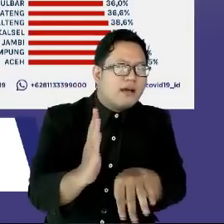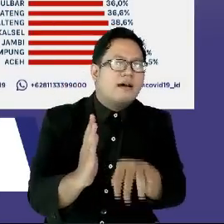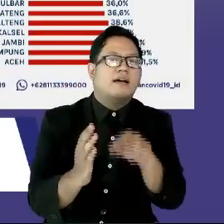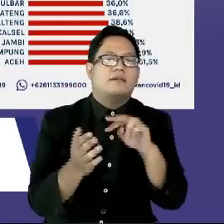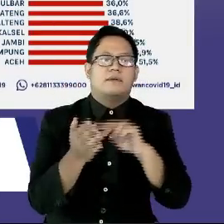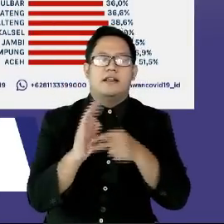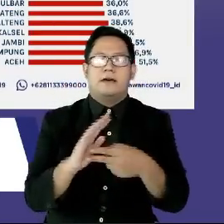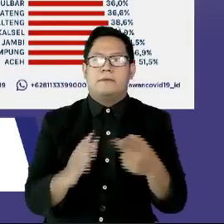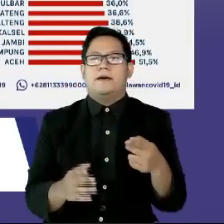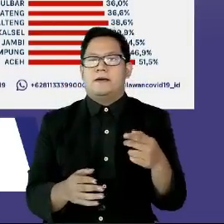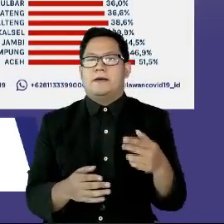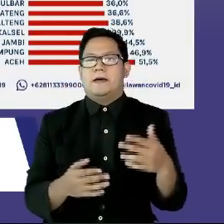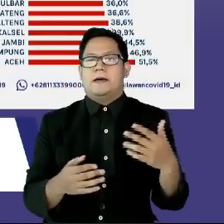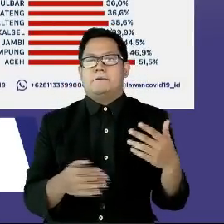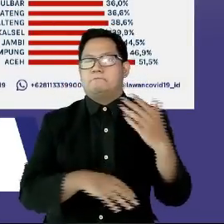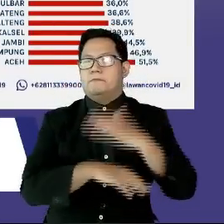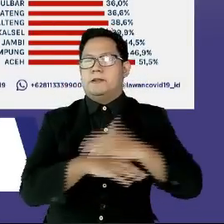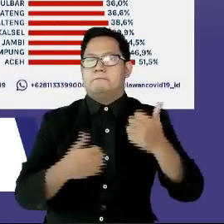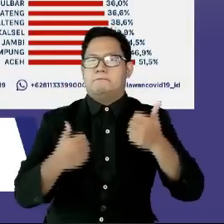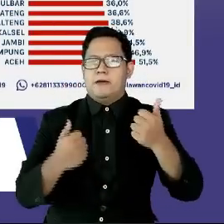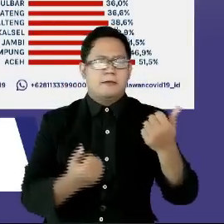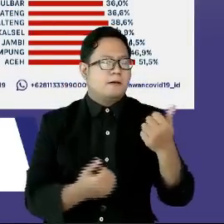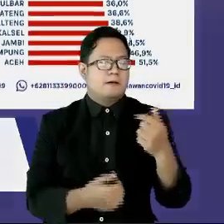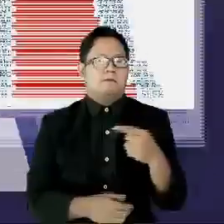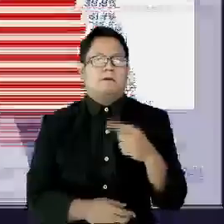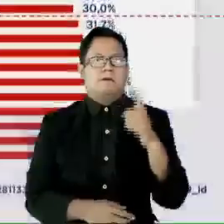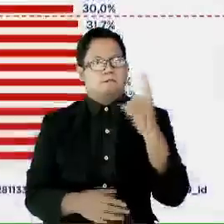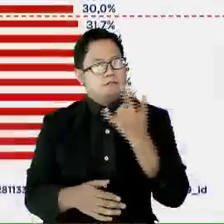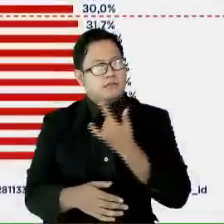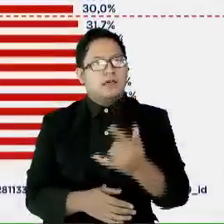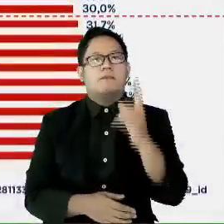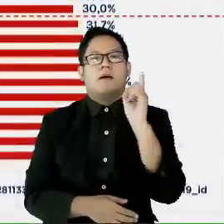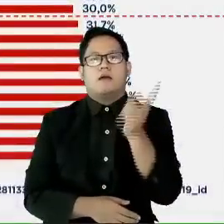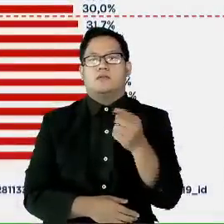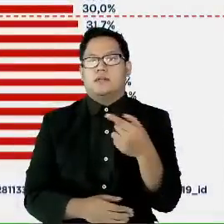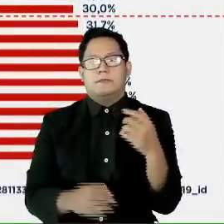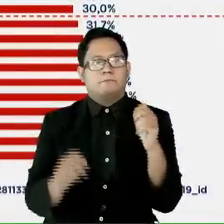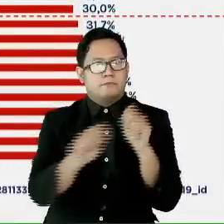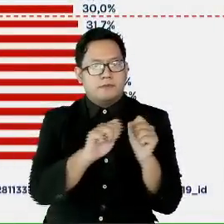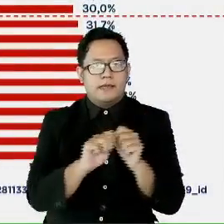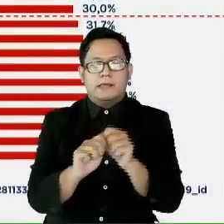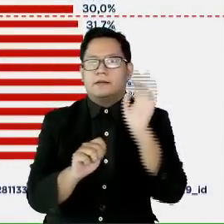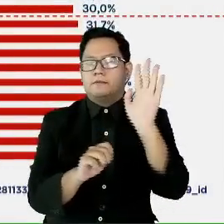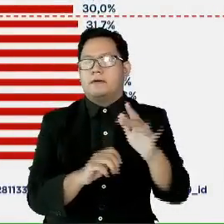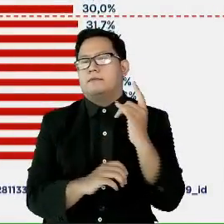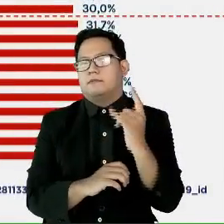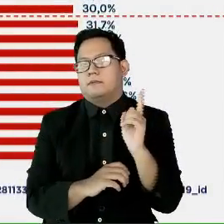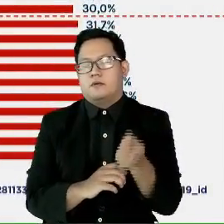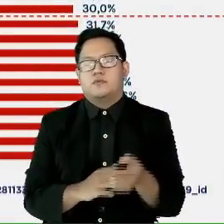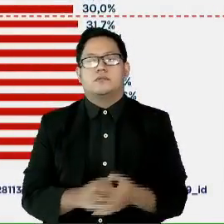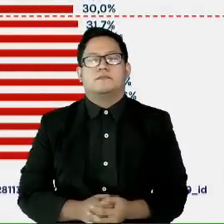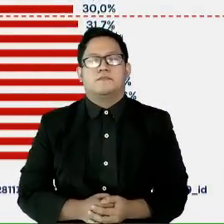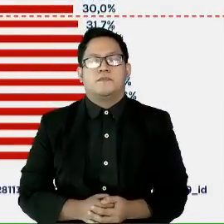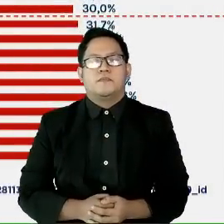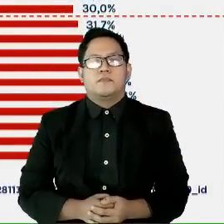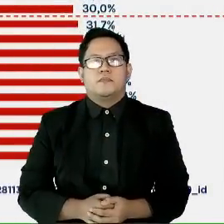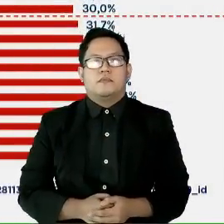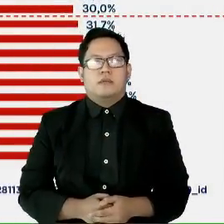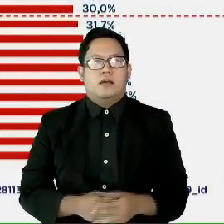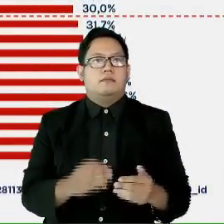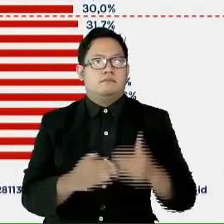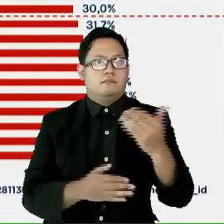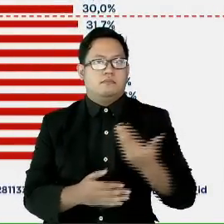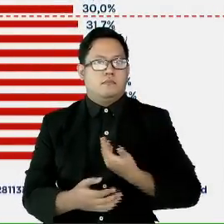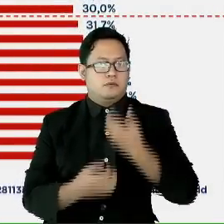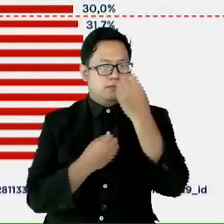baik yang perlu terus dipertahankan dan semakin diperbaiki lagi ke depannya. Kemudian, saya perlu menyampaikan terkait